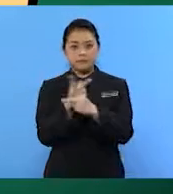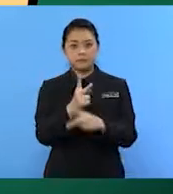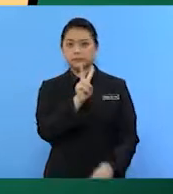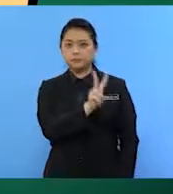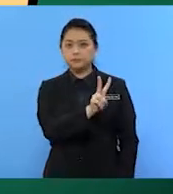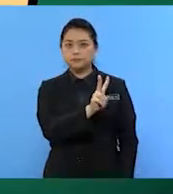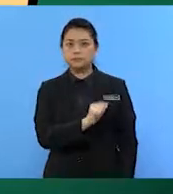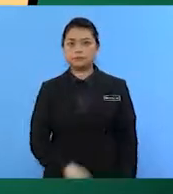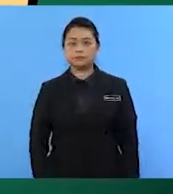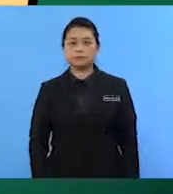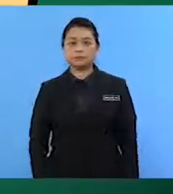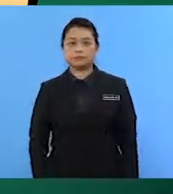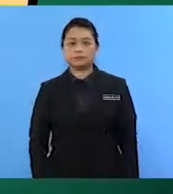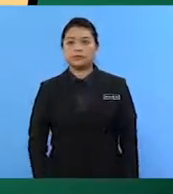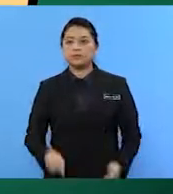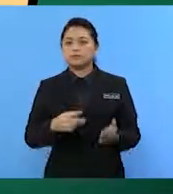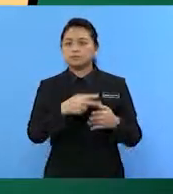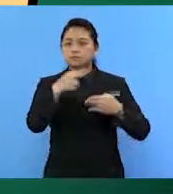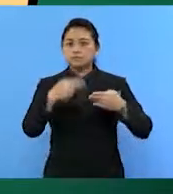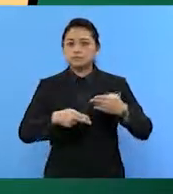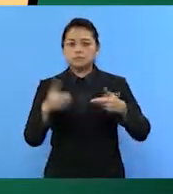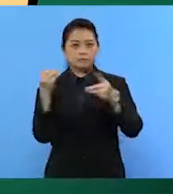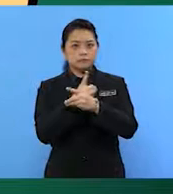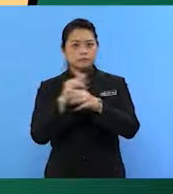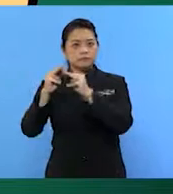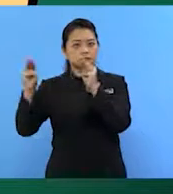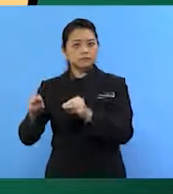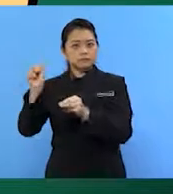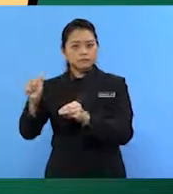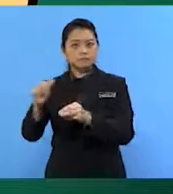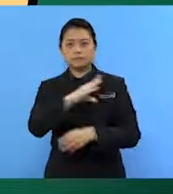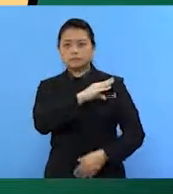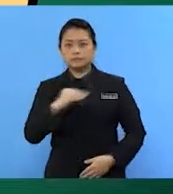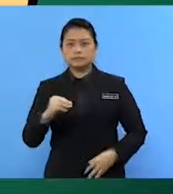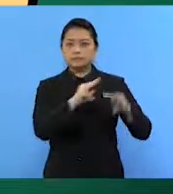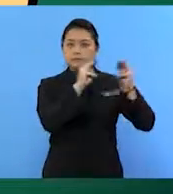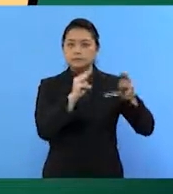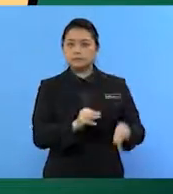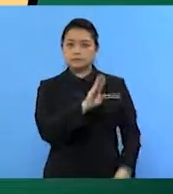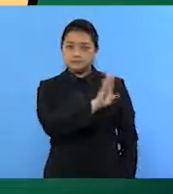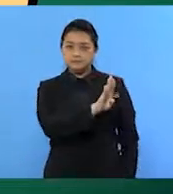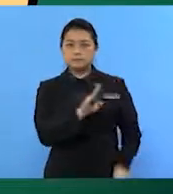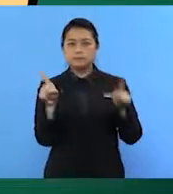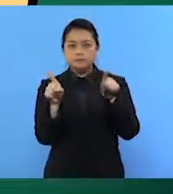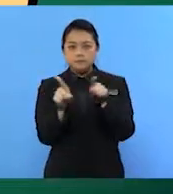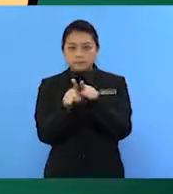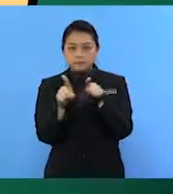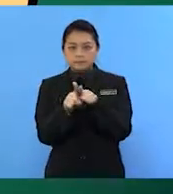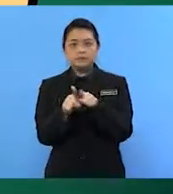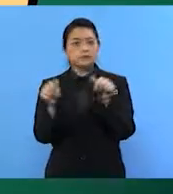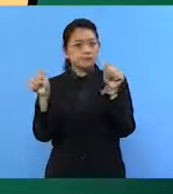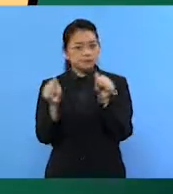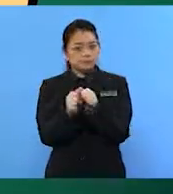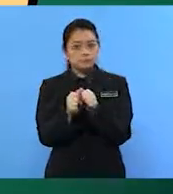2^2. Hasil darab matriks A dengan matriks B sama dengan